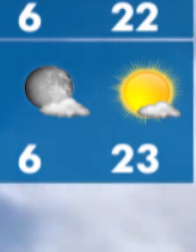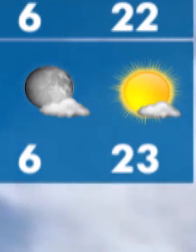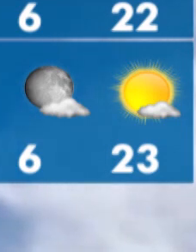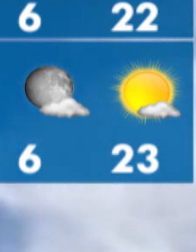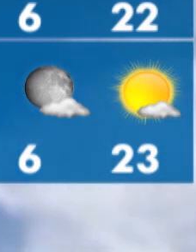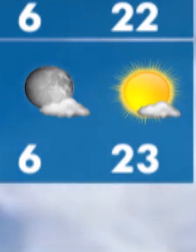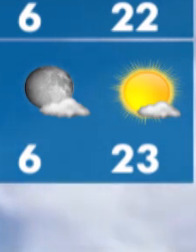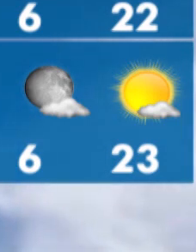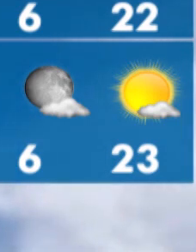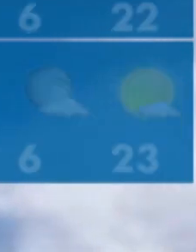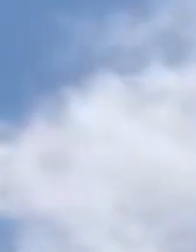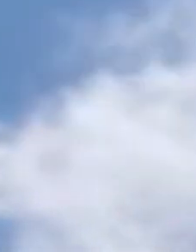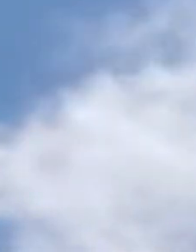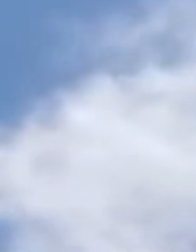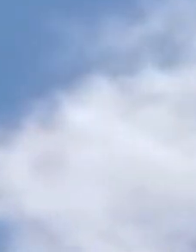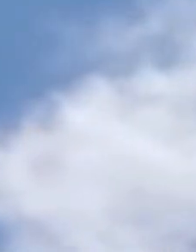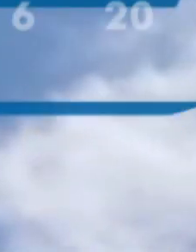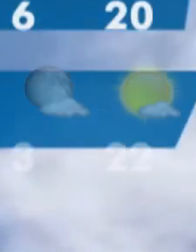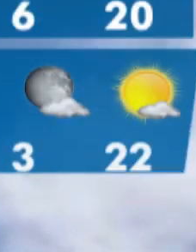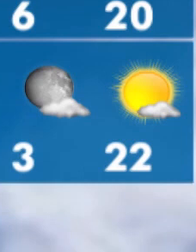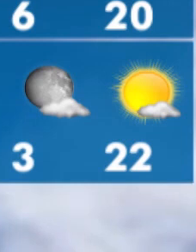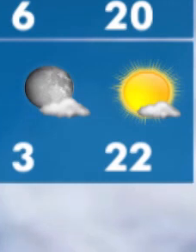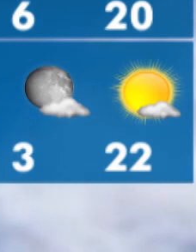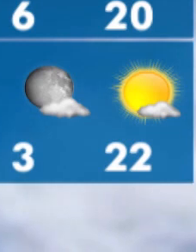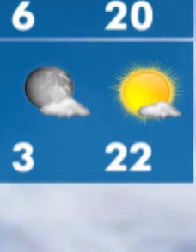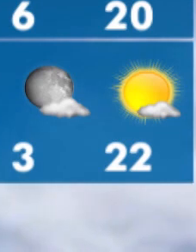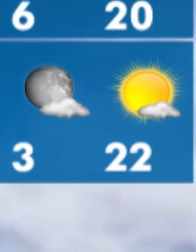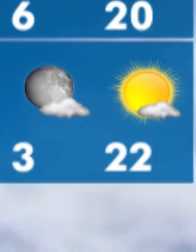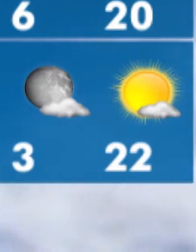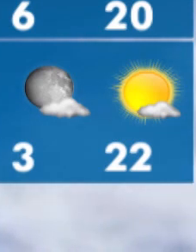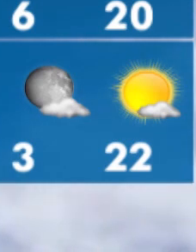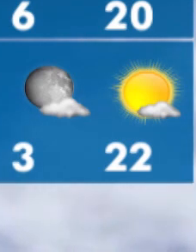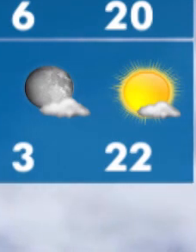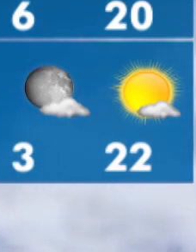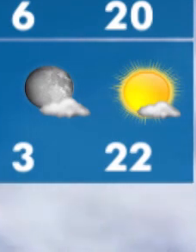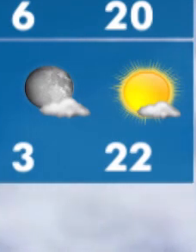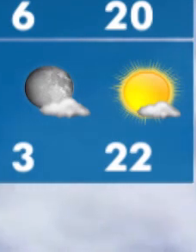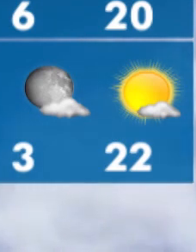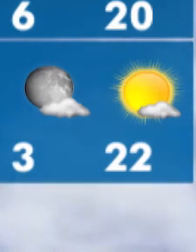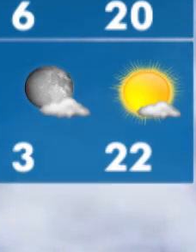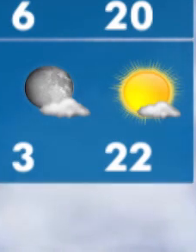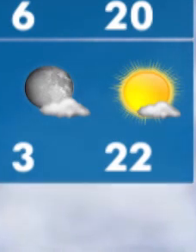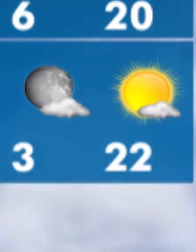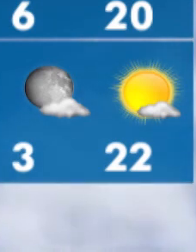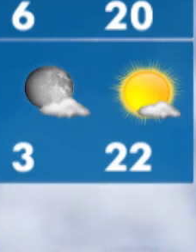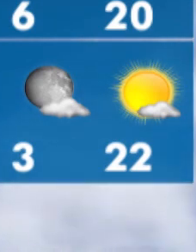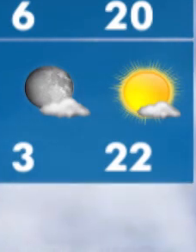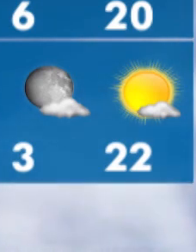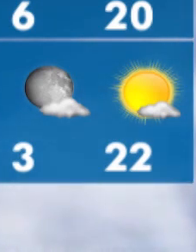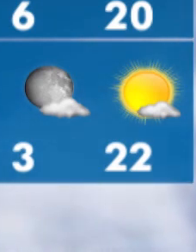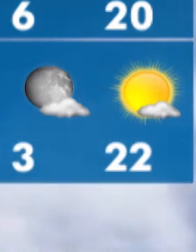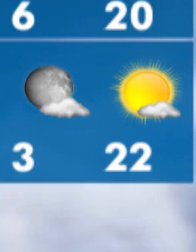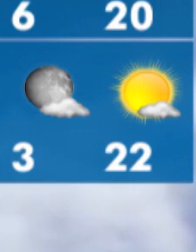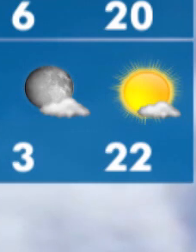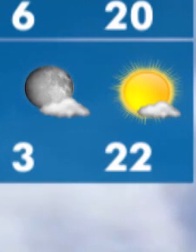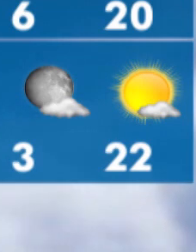градус хүйтэн өдөртөө 9 градус дулаан. Сквадар шөндө 3 градус хүйтэн өдөртөө 14 градус дулаан. Зүүн хараад шөндө 1